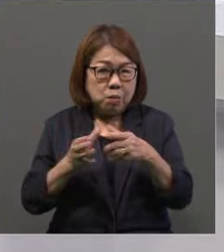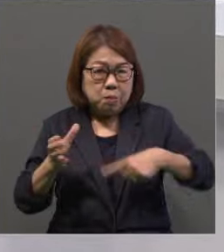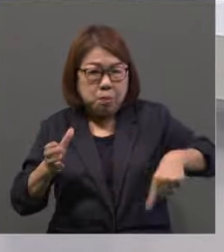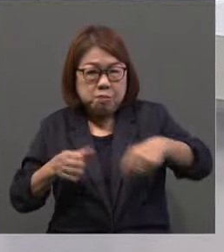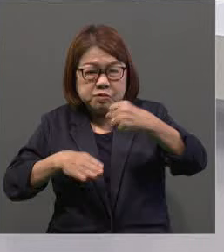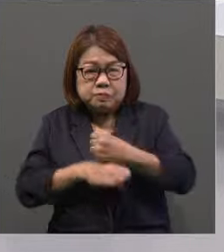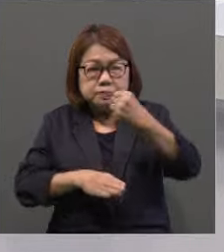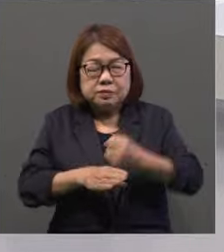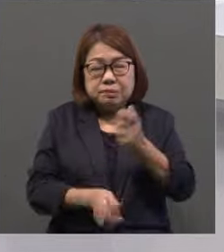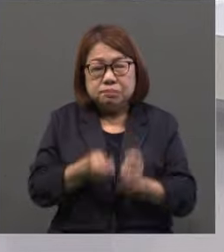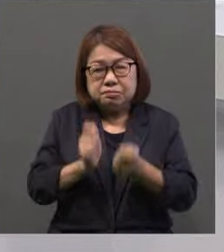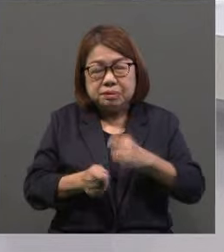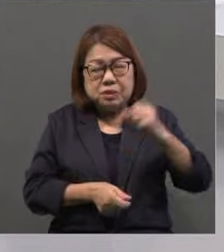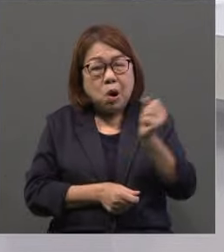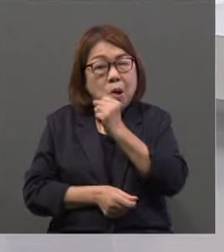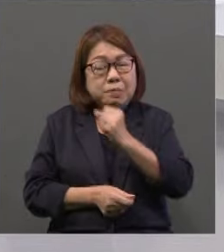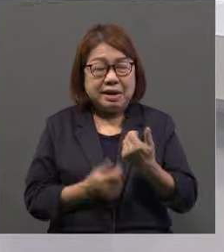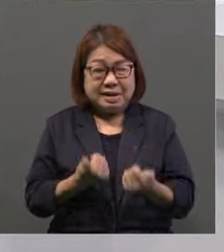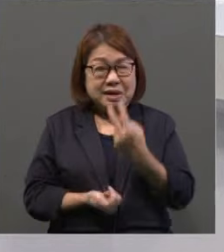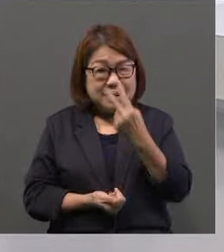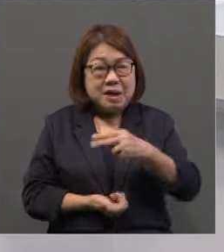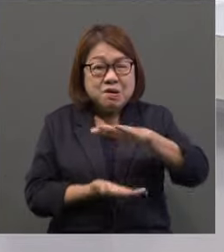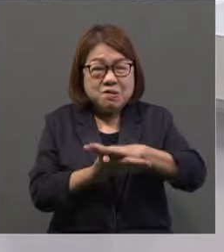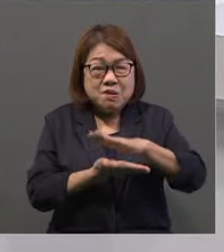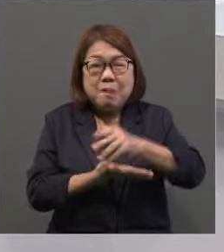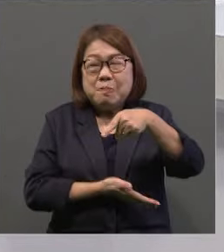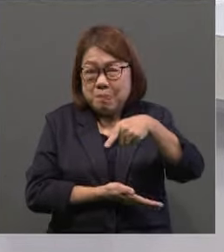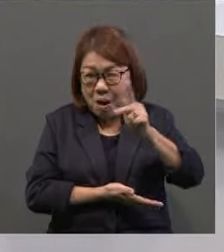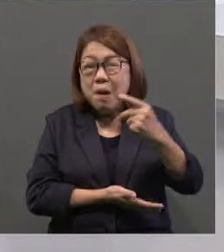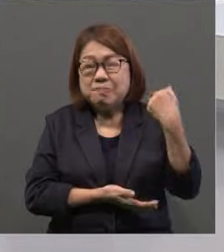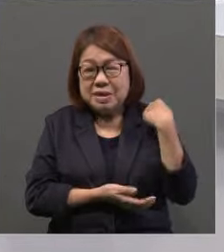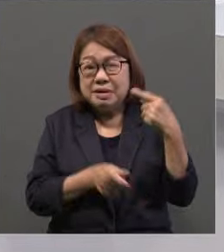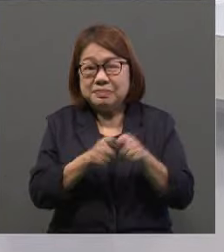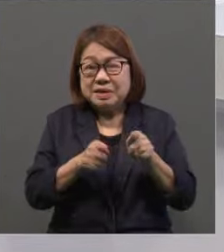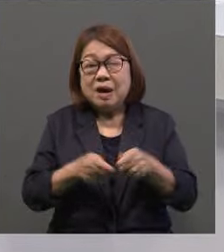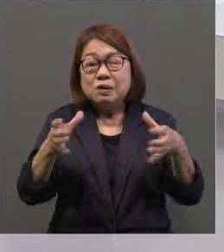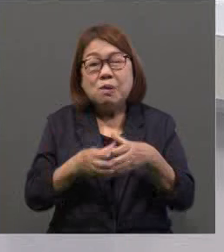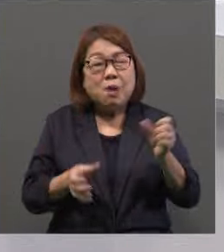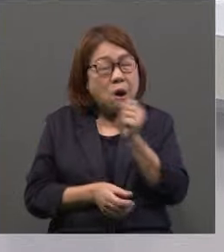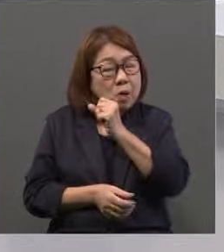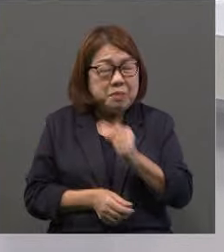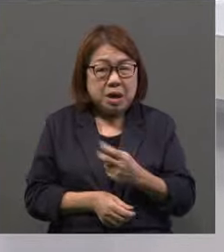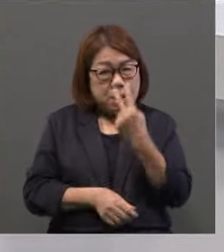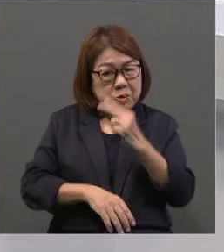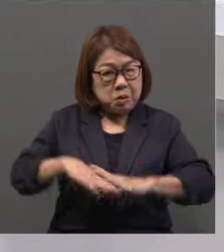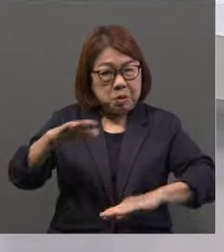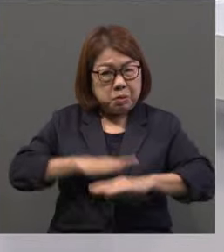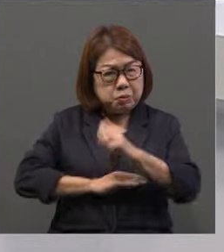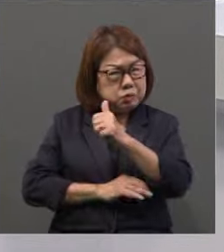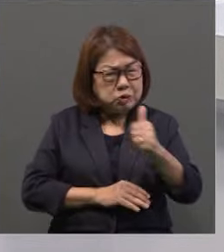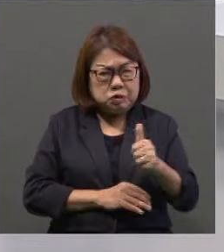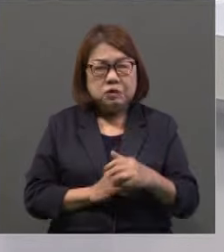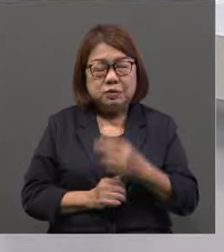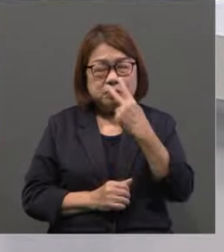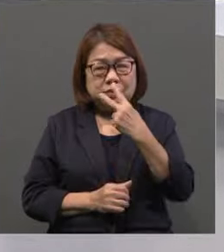งกันนะแต่ปรากฏว่าวันนี้จะพาไปดูโรงเรียนระดับประถมศึกษาครับที่มีวงดนตรีลูกทุ่งด้วยแล้วฝีมือของเขาเนี่ยไม่ธรรมดาเล